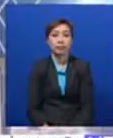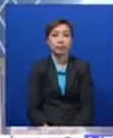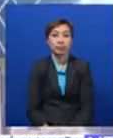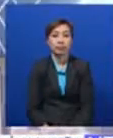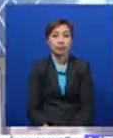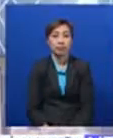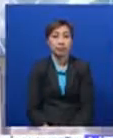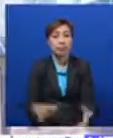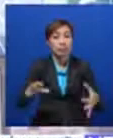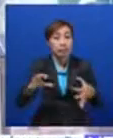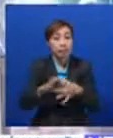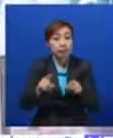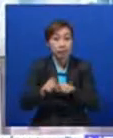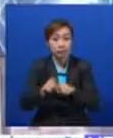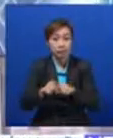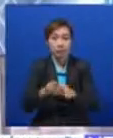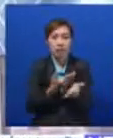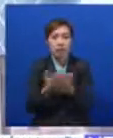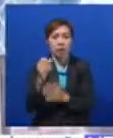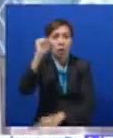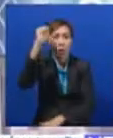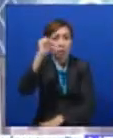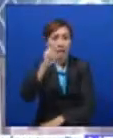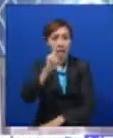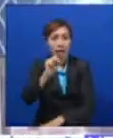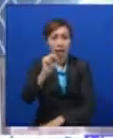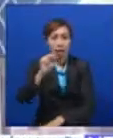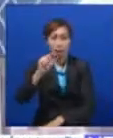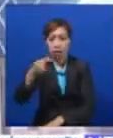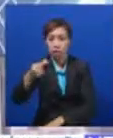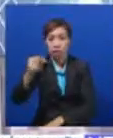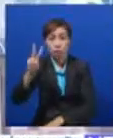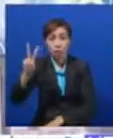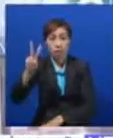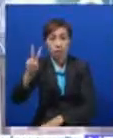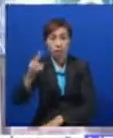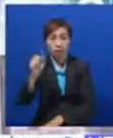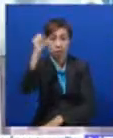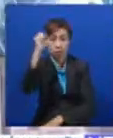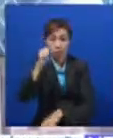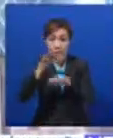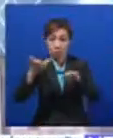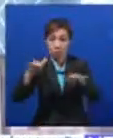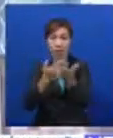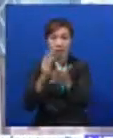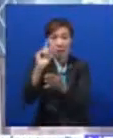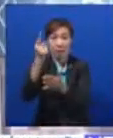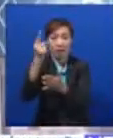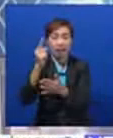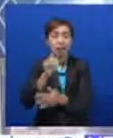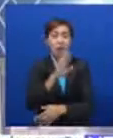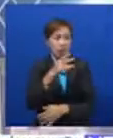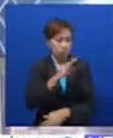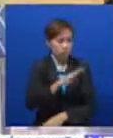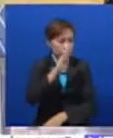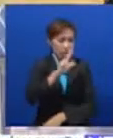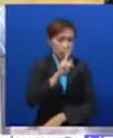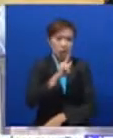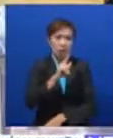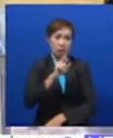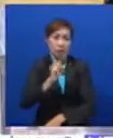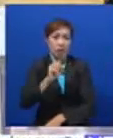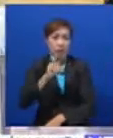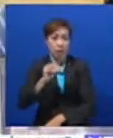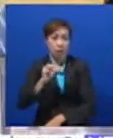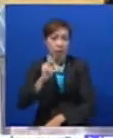ด้านความคืบหน้าการจัดซื้อรถเมย์ NGV ใหม่ของขสมกนะคะคาดว่าจะลงนามสัญญากับบริษัทชอทวีดลา